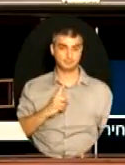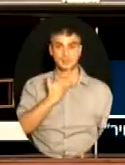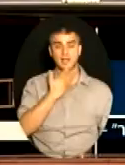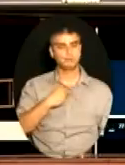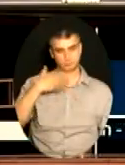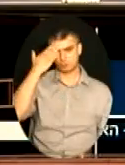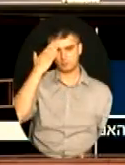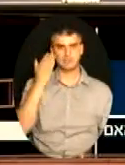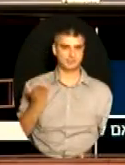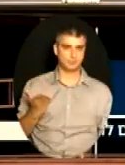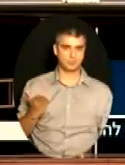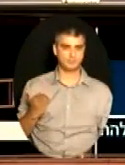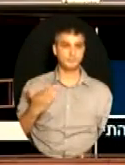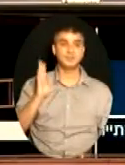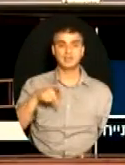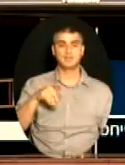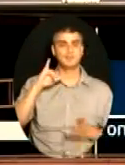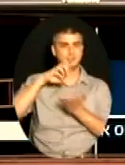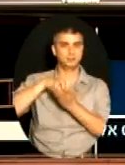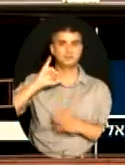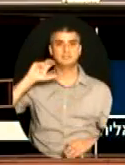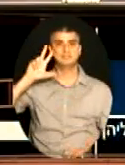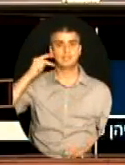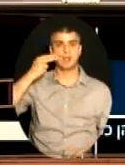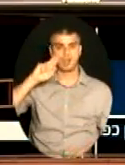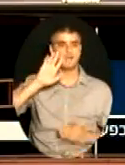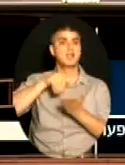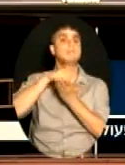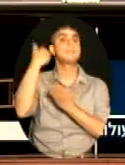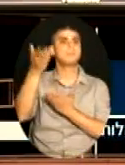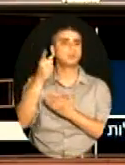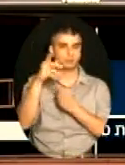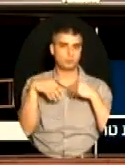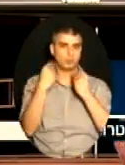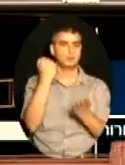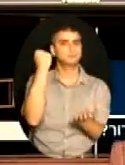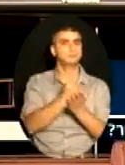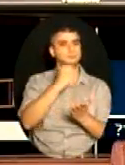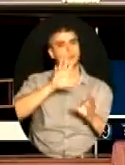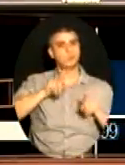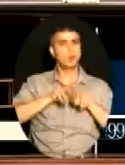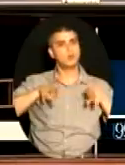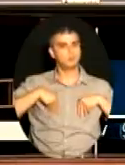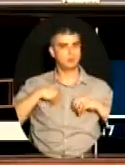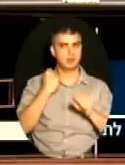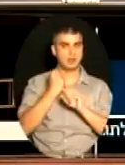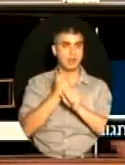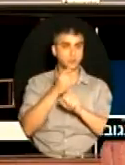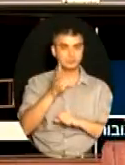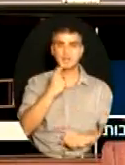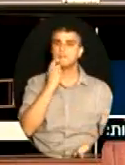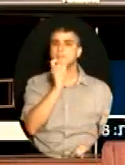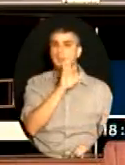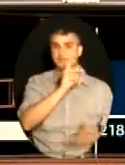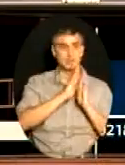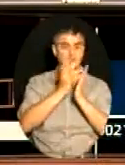הרבנים שאנחנו מכירים אותם, גם ביצהר וגם מחוץ ליצהר, שנותנים את ההכשר לדברים האלה, גם במילה כתובה, גם בספרים